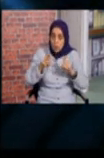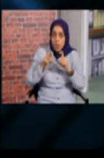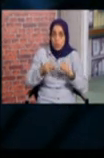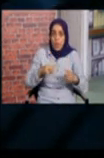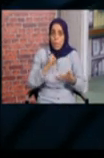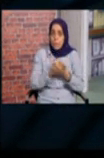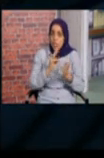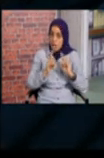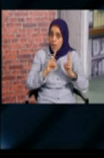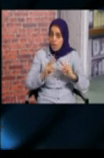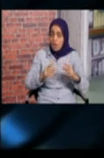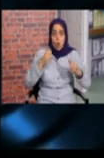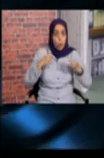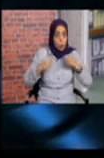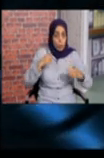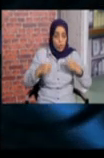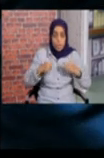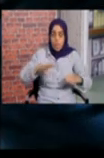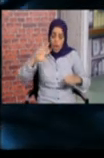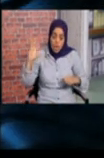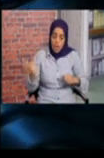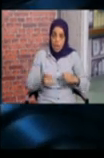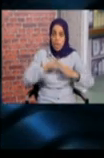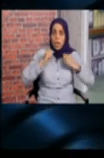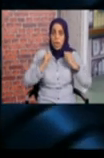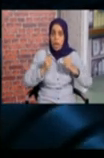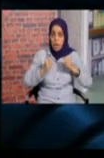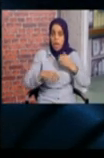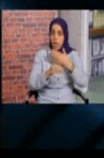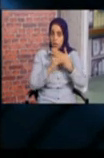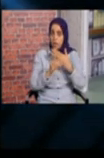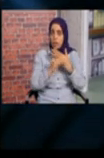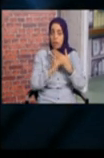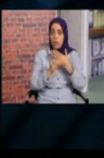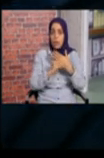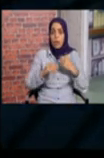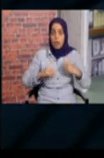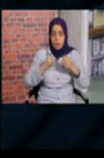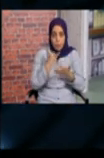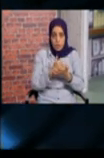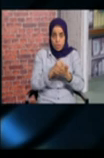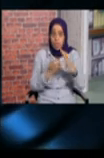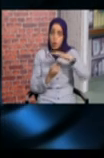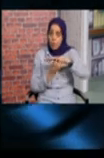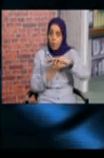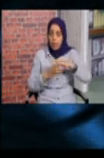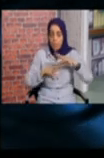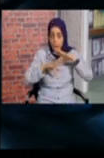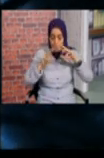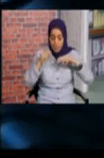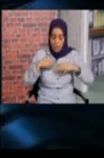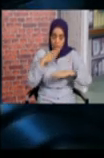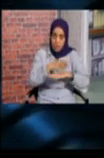سواء اتوبيسات جامعة، يعني أي نقل فيما يخص الطلبة اخواتنا سواء مدارس جامعات احنا بننزل